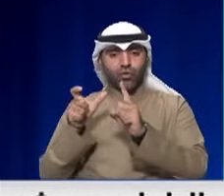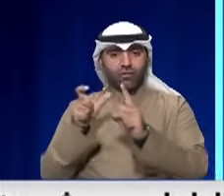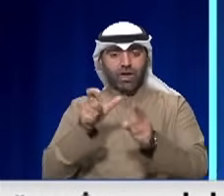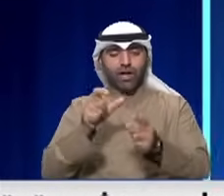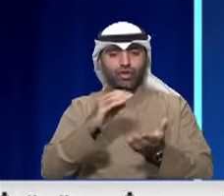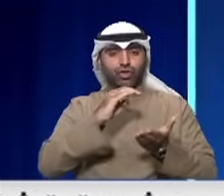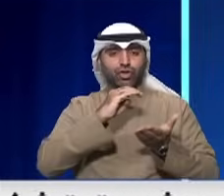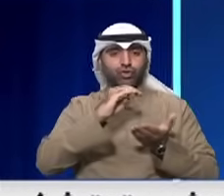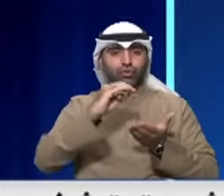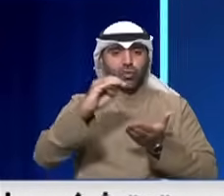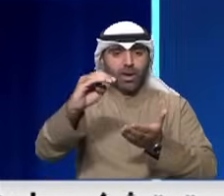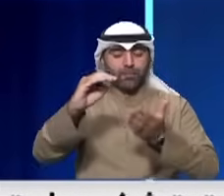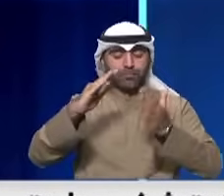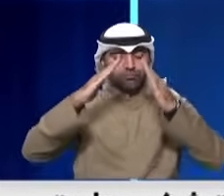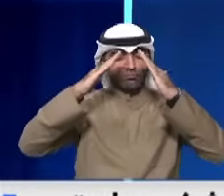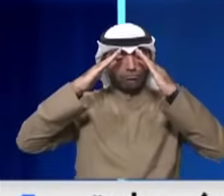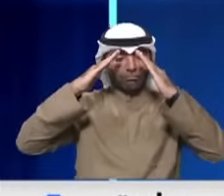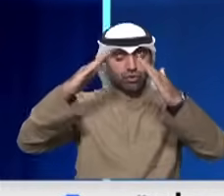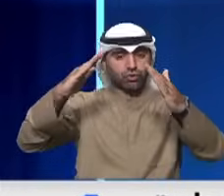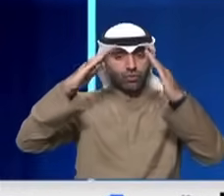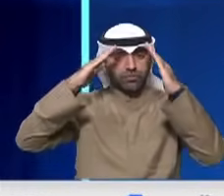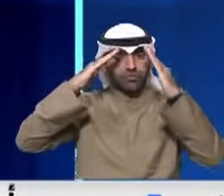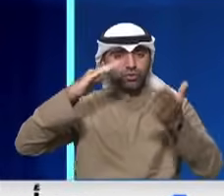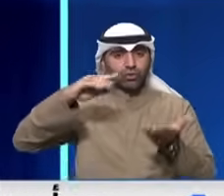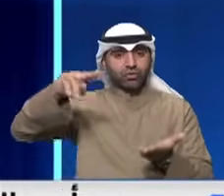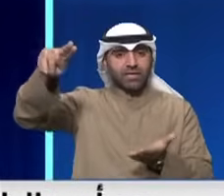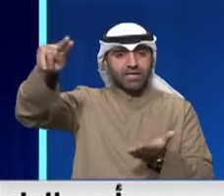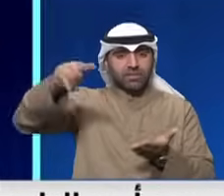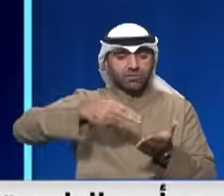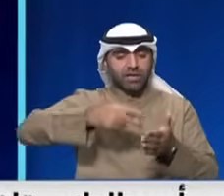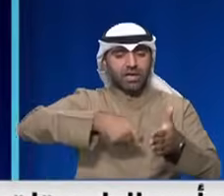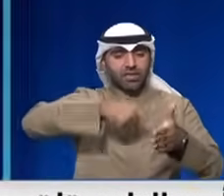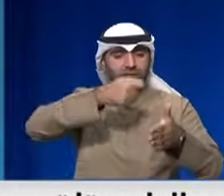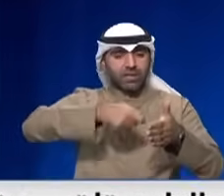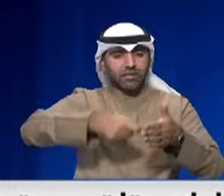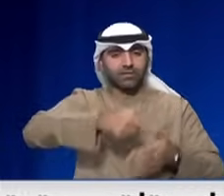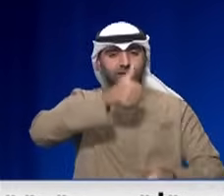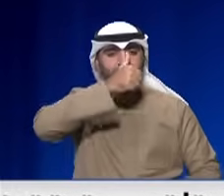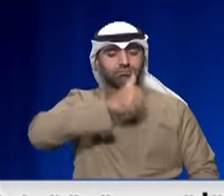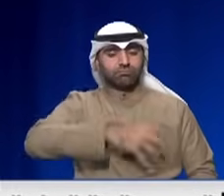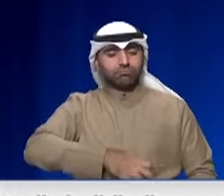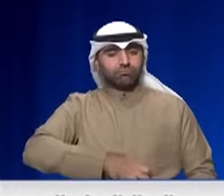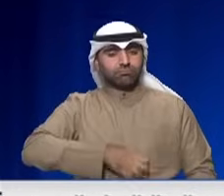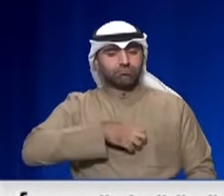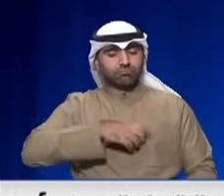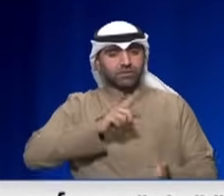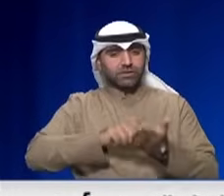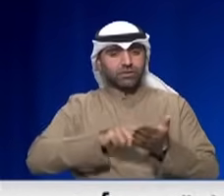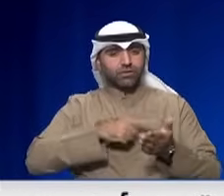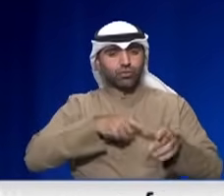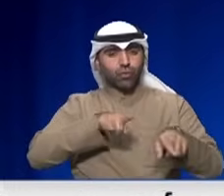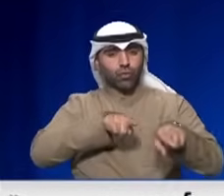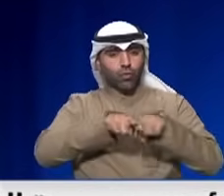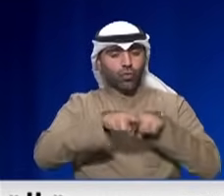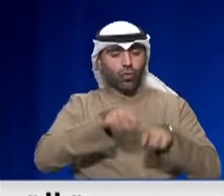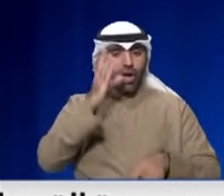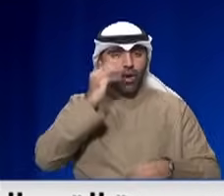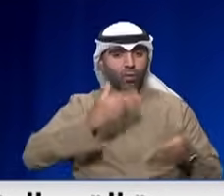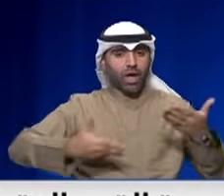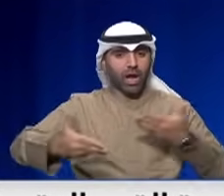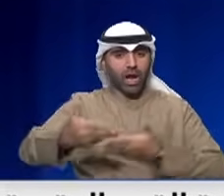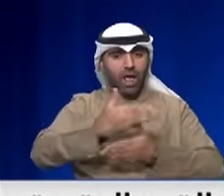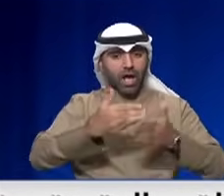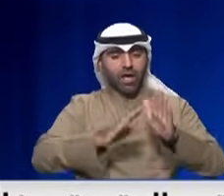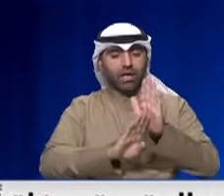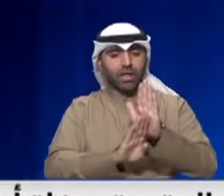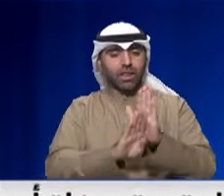ورعاه ببريه جوابيه لفخامته ضمنها بالغ شكره وتقديره على ما عبر عنه من صادق